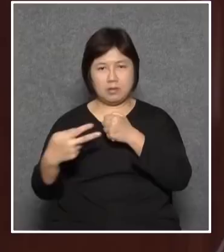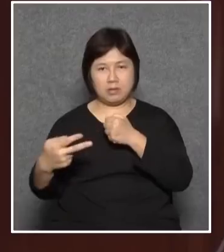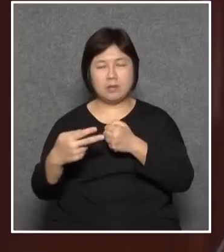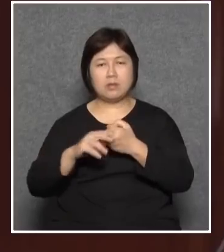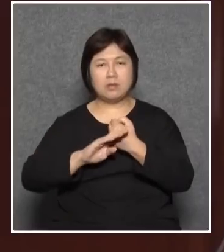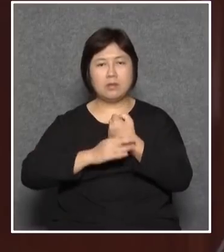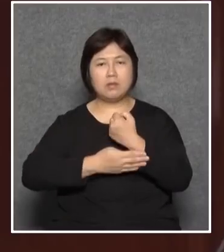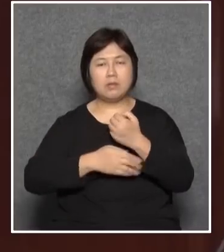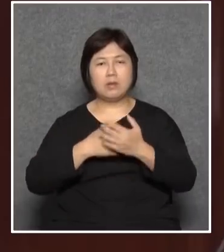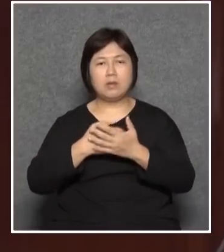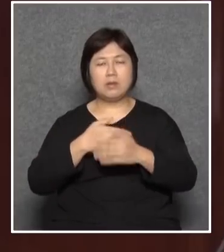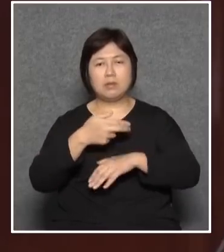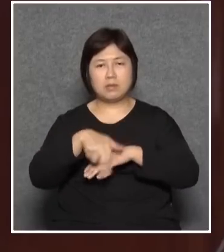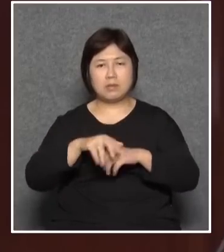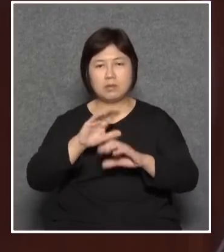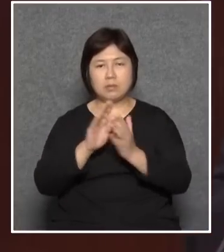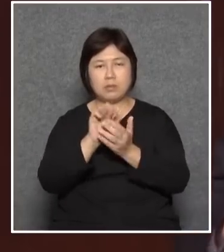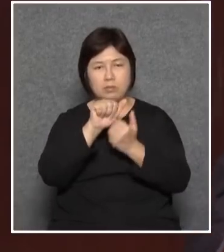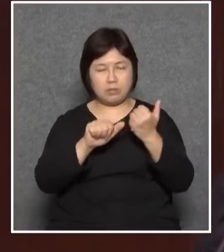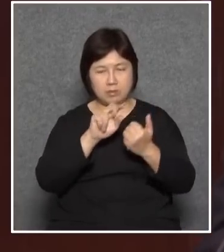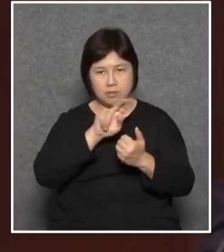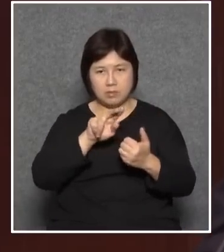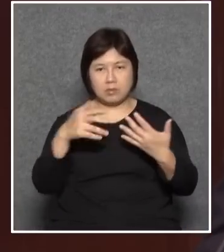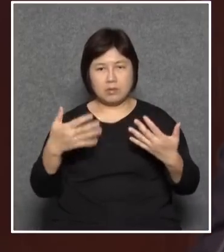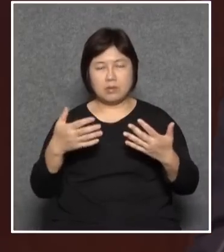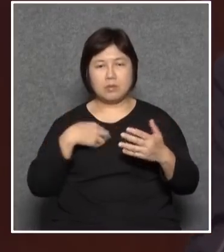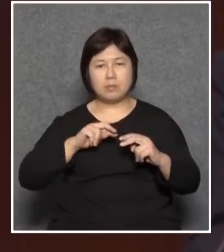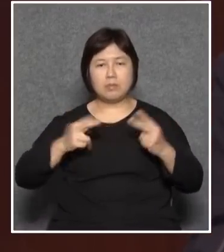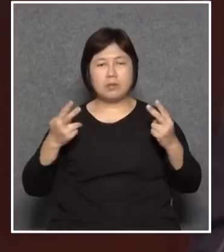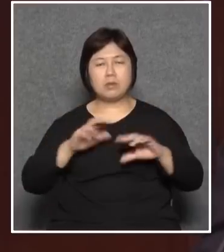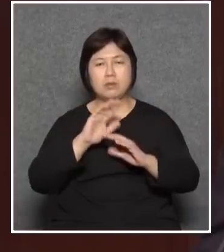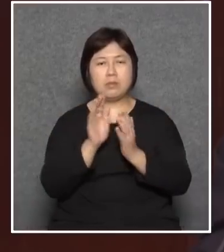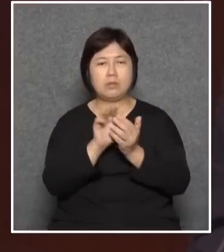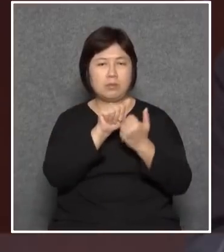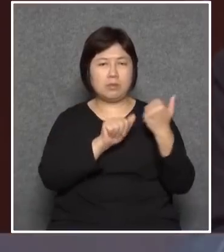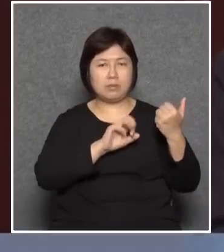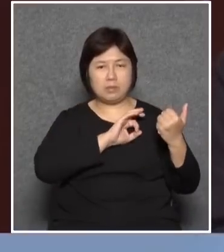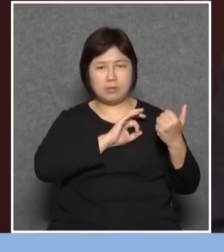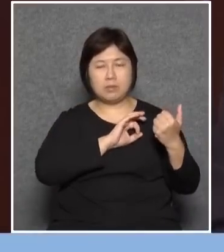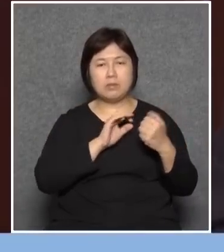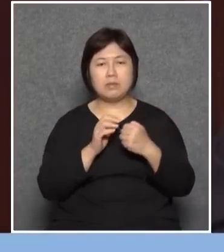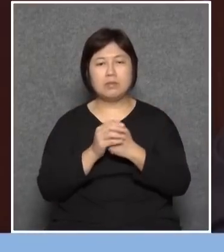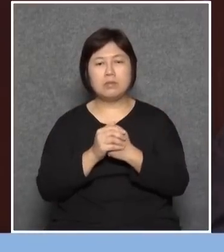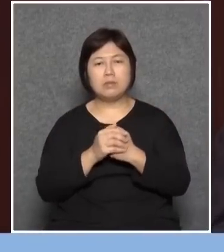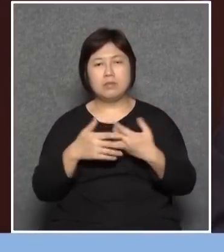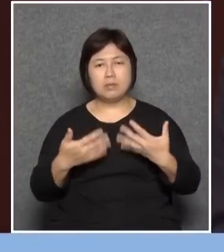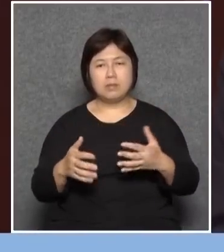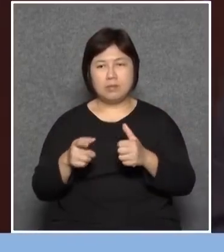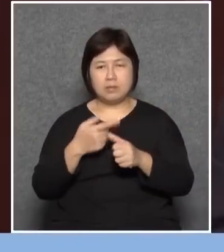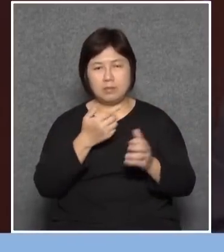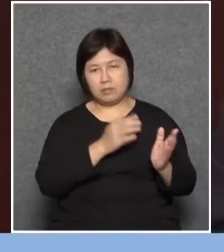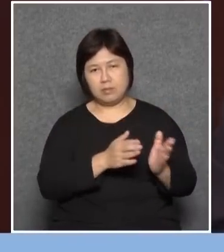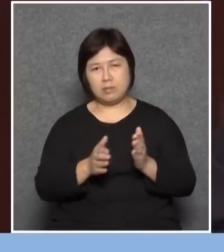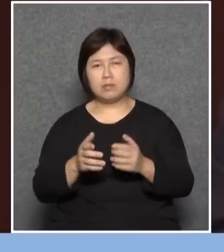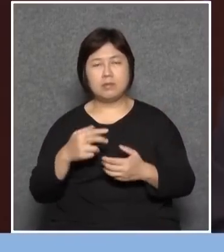2015年选举法例杂项修订第2号条例草案。 全体委员会审议阶段，本会现在成为全体委员会。现在先处理